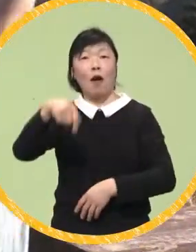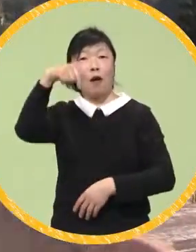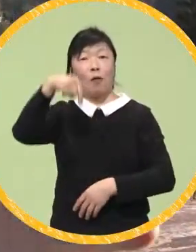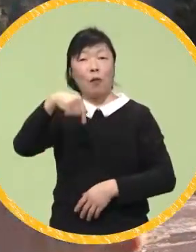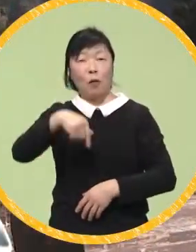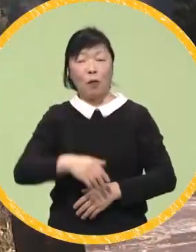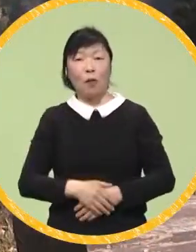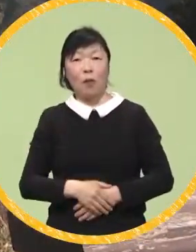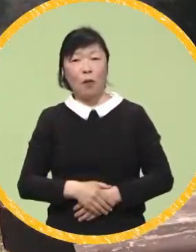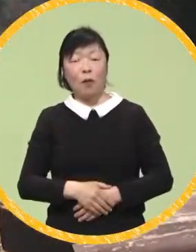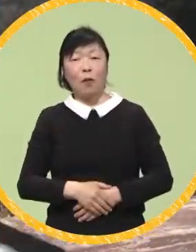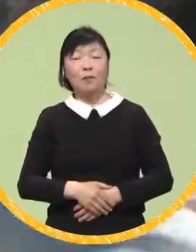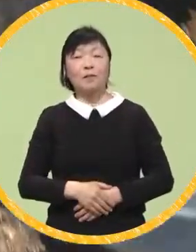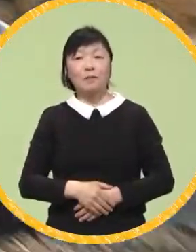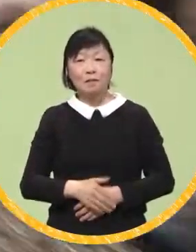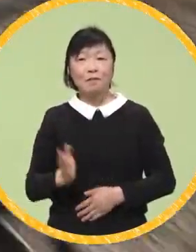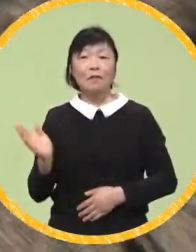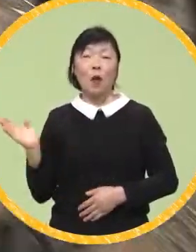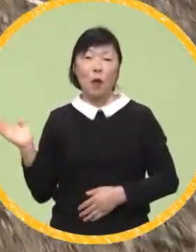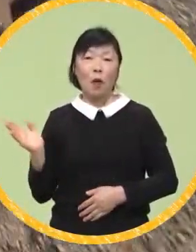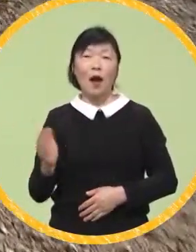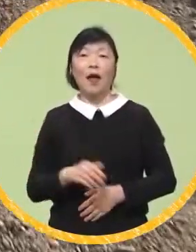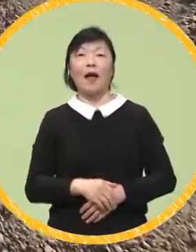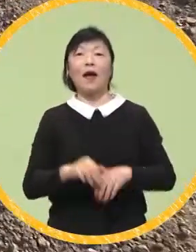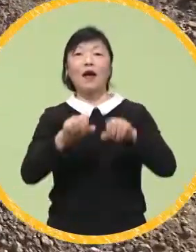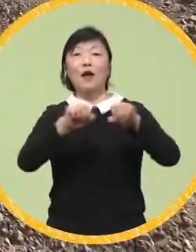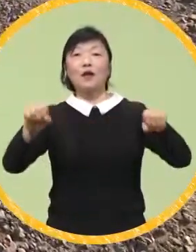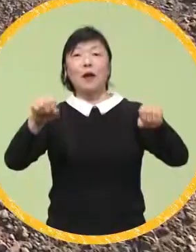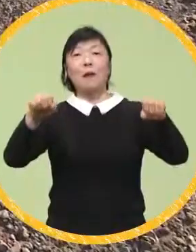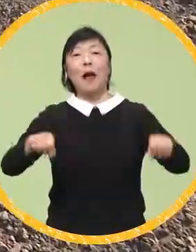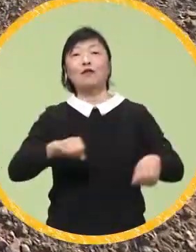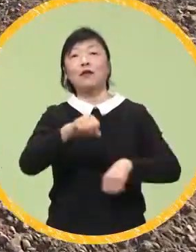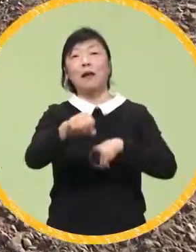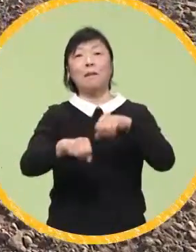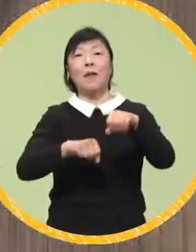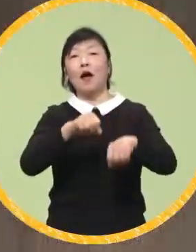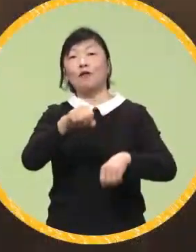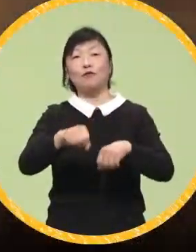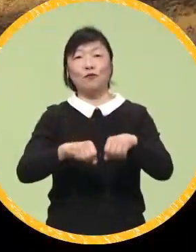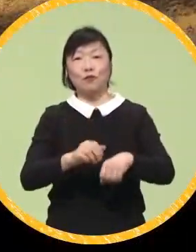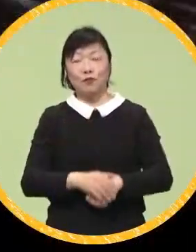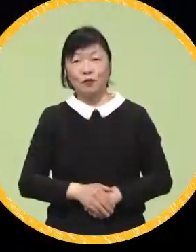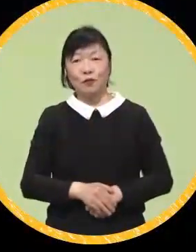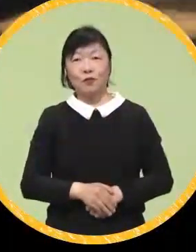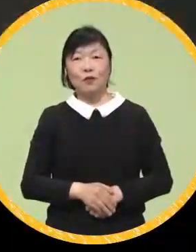この大自然の中で行うスポーツがこちらですね競技がマウンテンバイクです